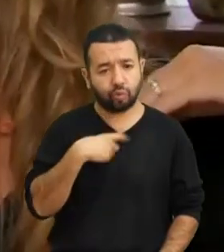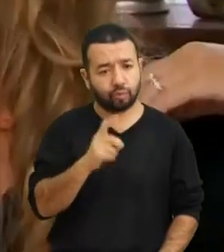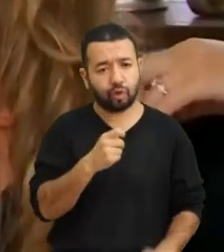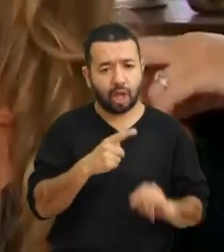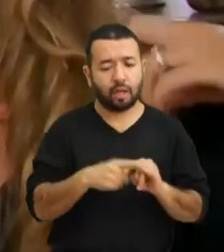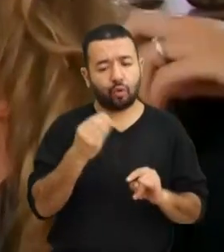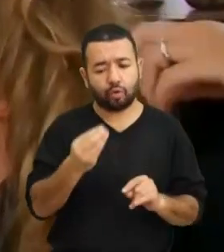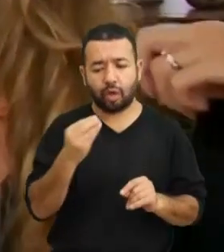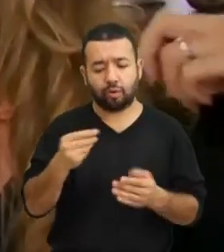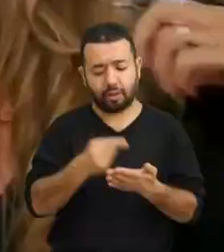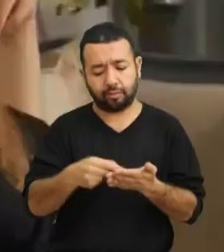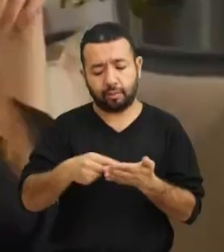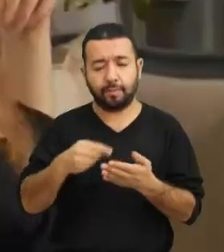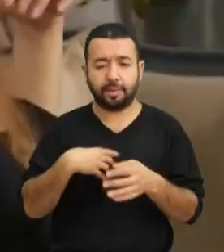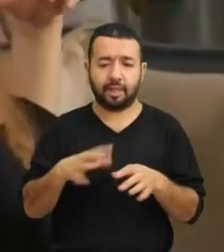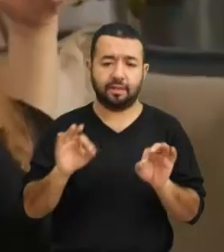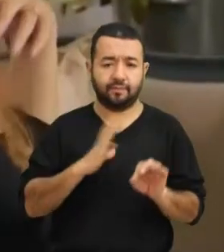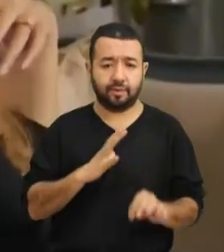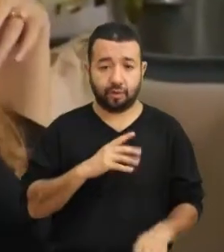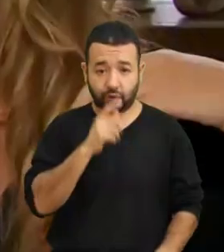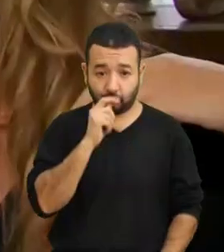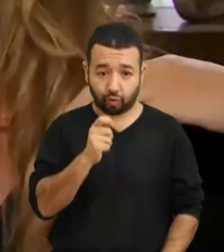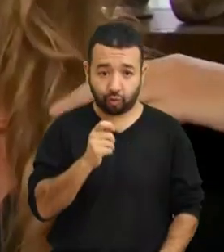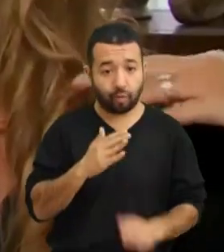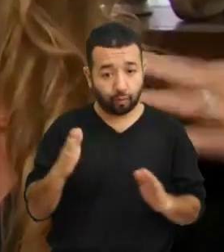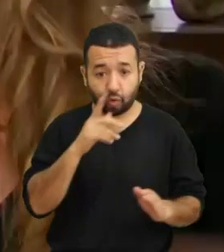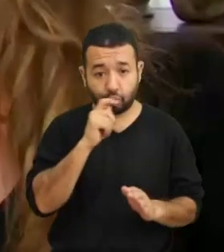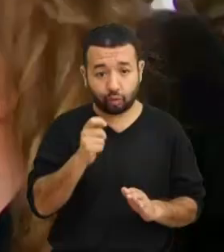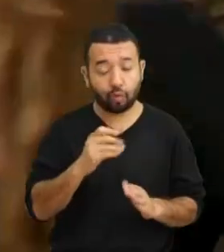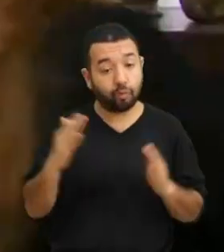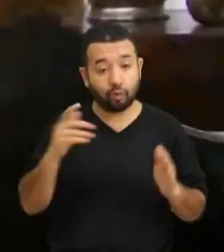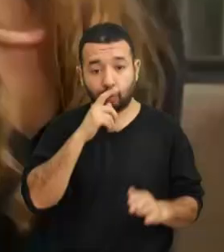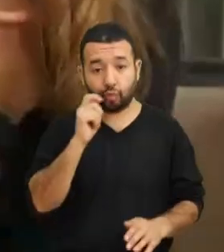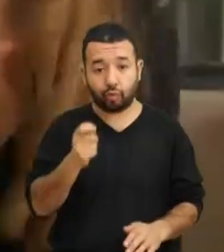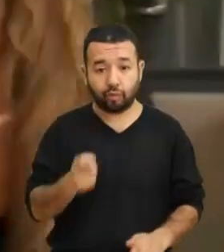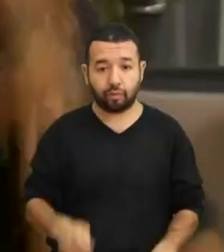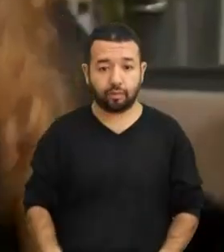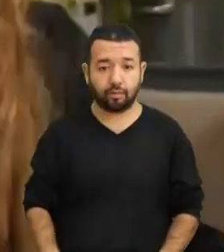Hattat. Güzel yazacağım zaten. Büyük söz. Büyük göz. Kocaman göz.